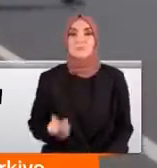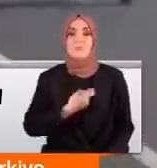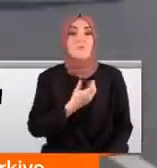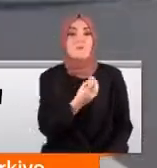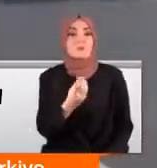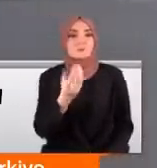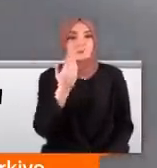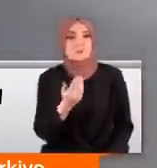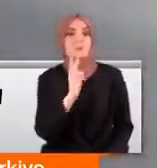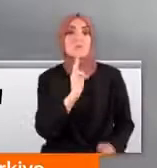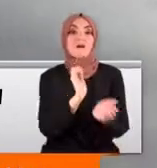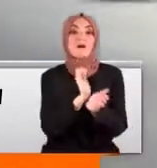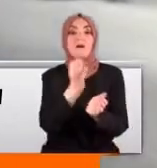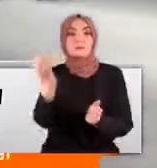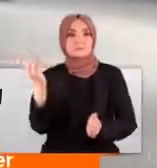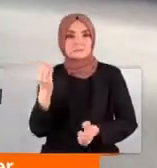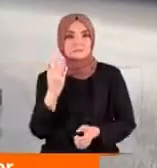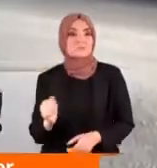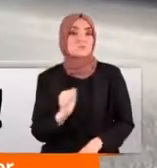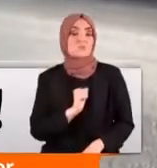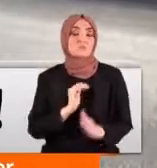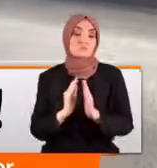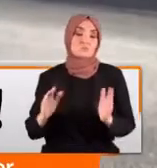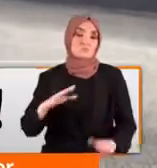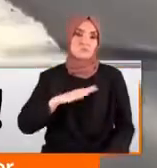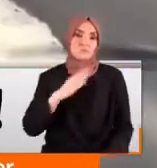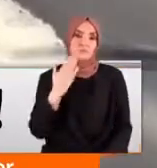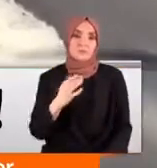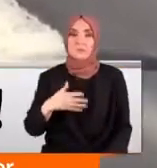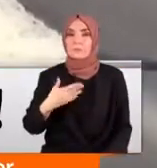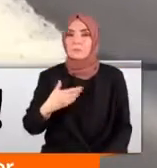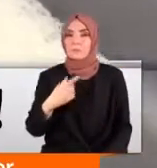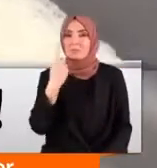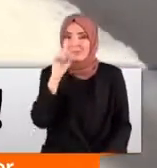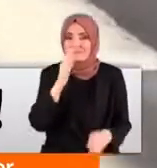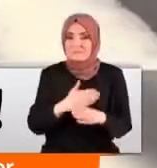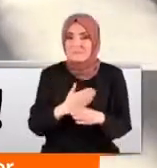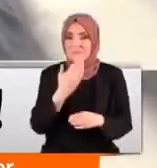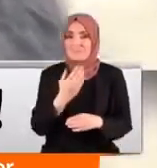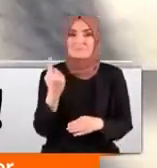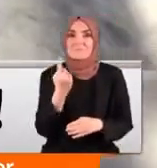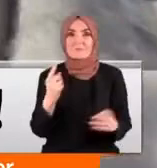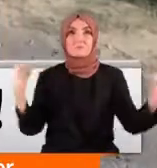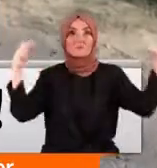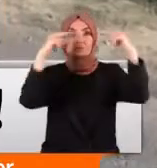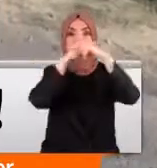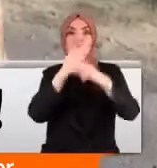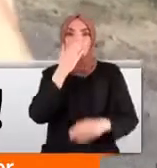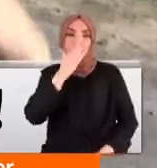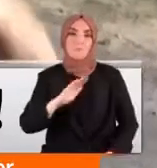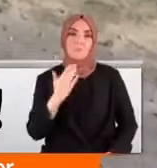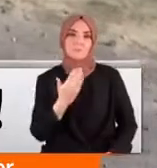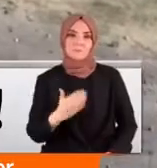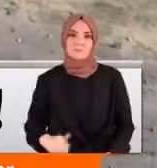Öğrenciler de aileleri de korkuyu iliklerine kadar yaşıyorlar. Bu tedirginliğin tek sebebi bir üst geçidin olmaması. Köprü